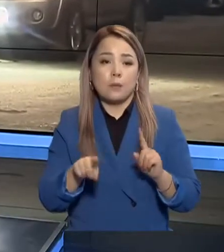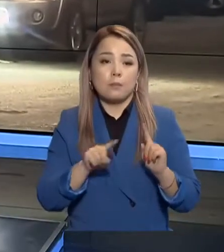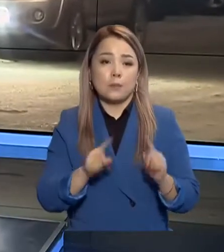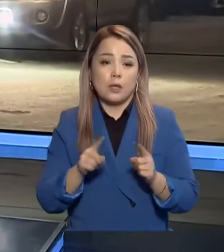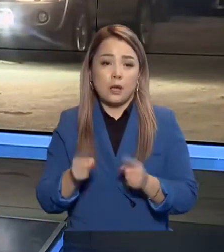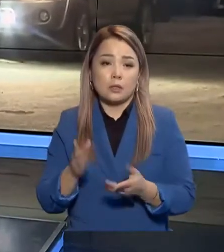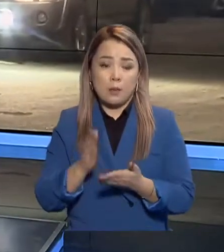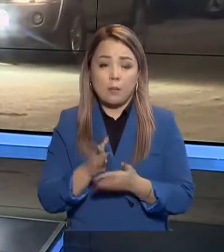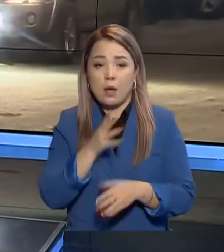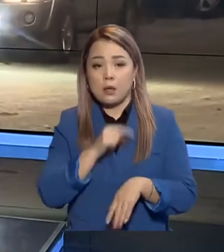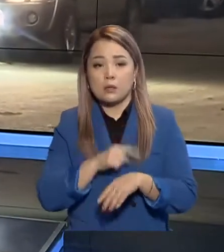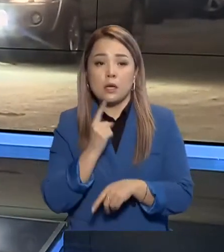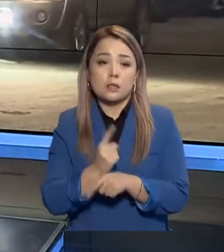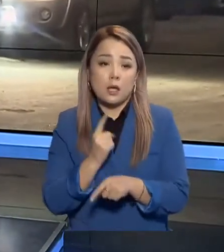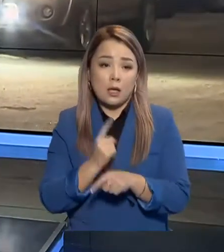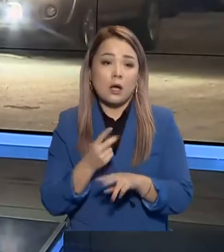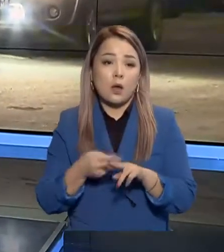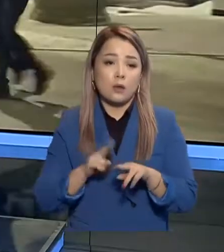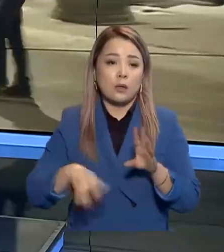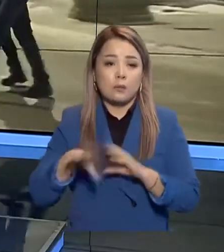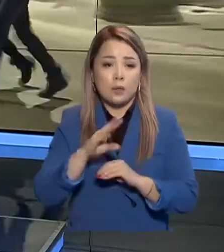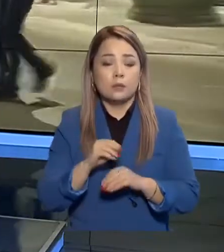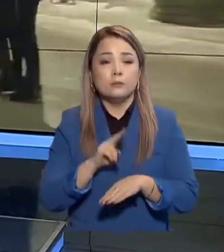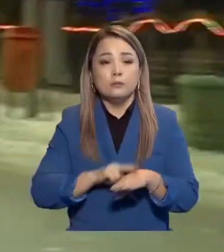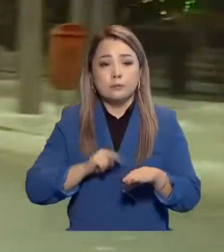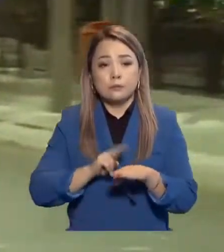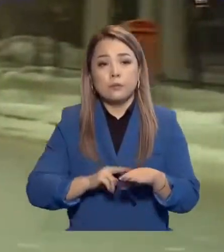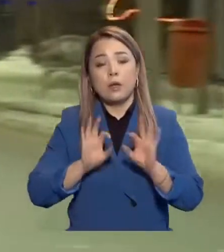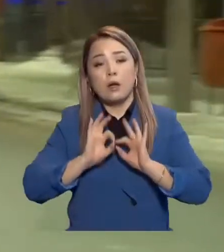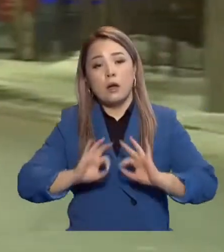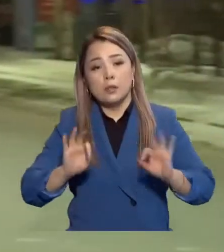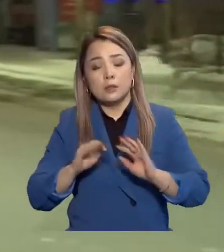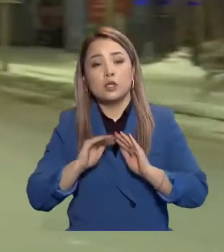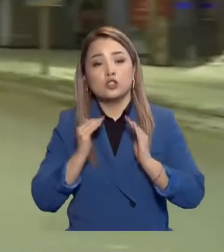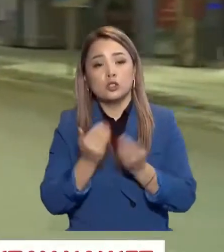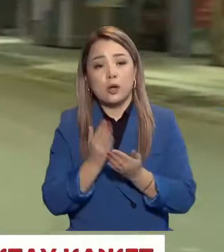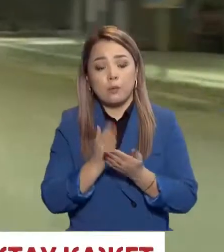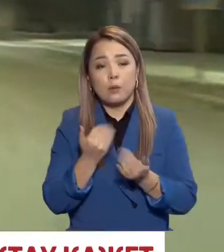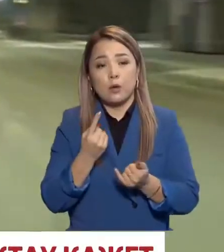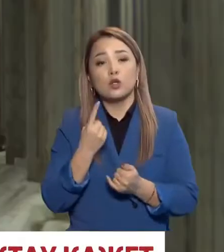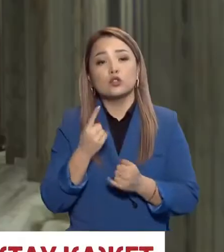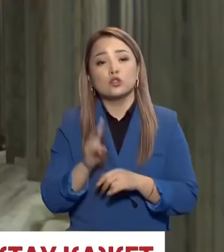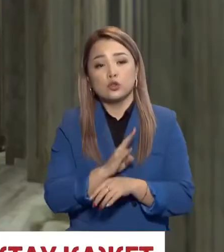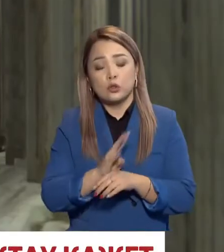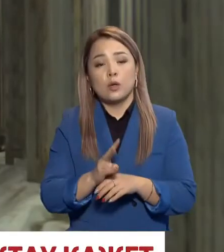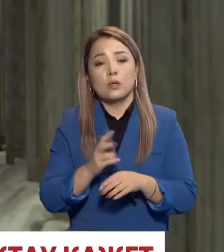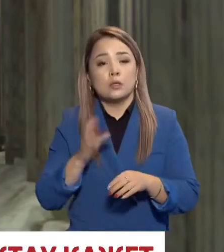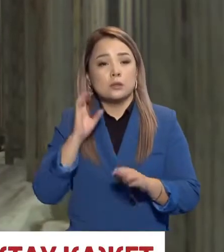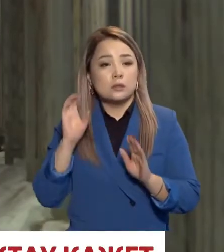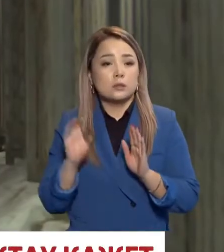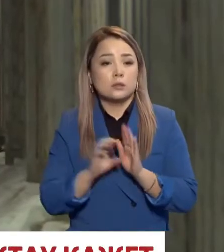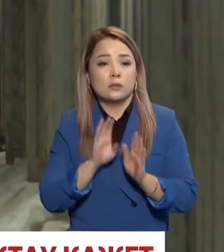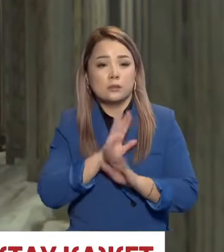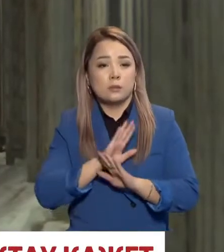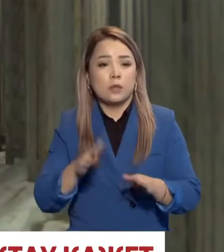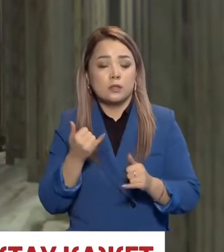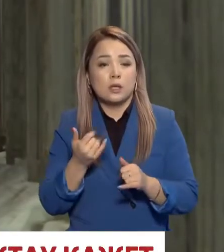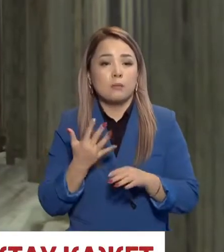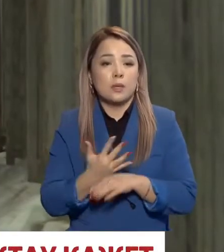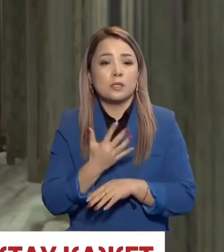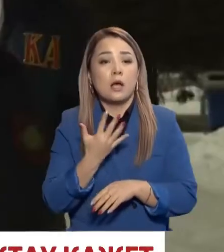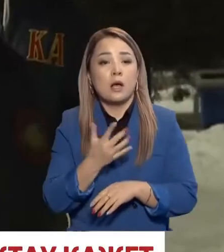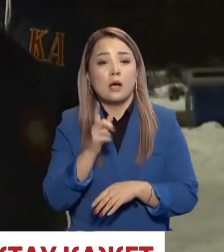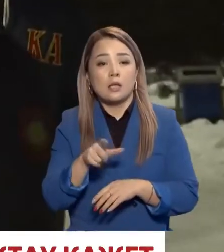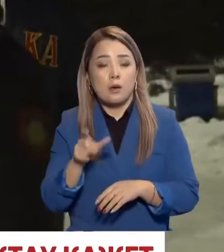Ал коменданттық сағаттың алғашқы күні тәртіп сақшылары негізінен түсіндірумен шектелген. Бірақ бір түнде ескертуді елемей бірнеше рет тәртіп бұзған 5